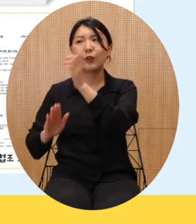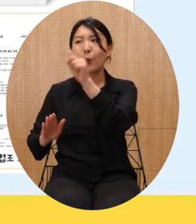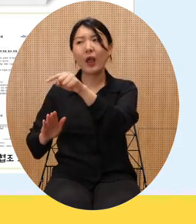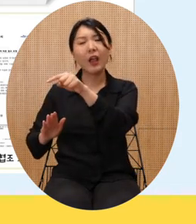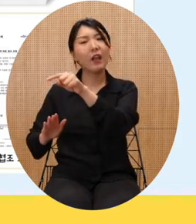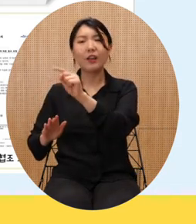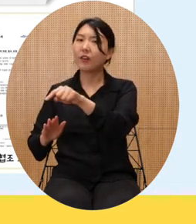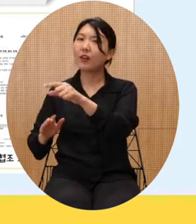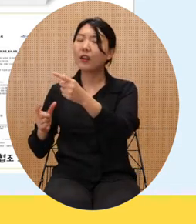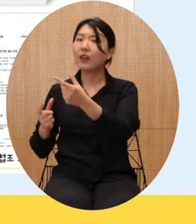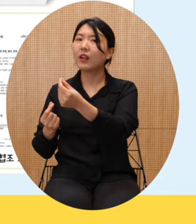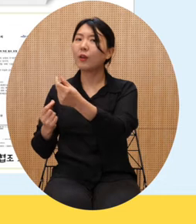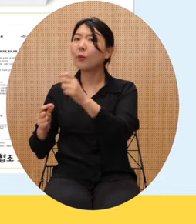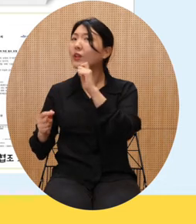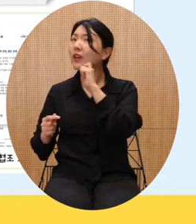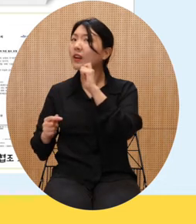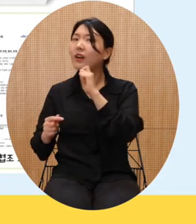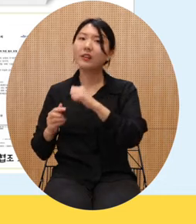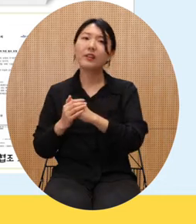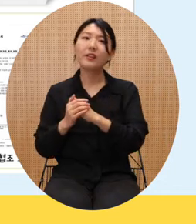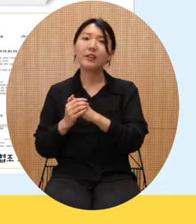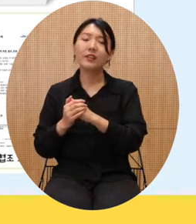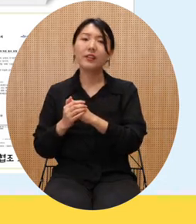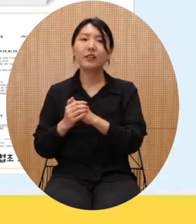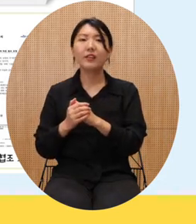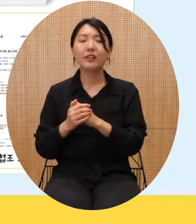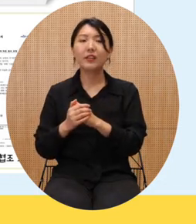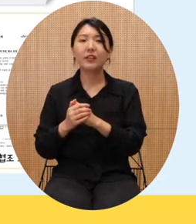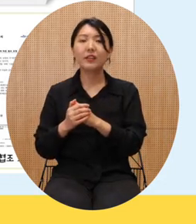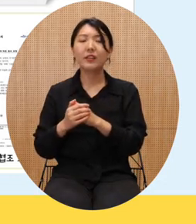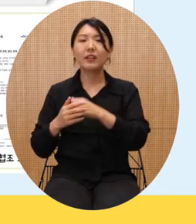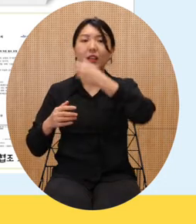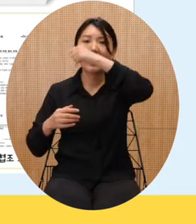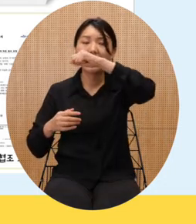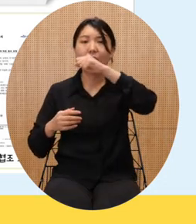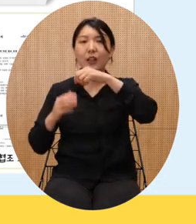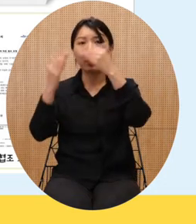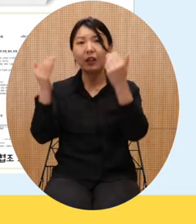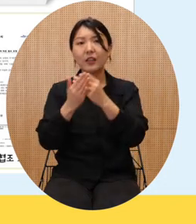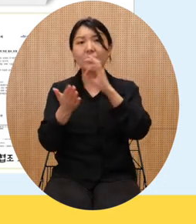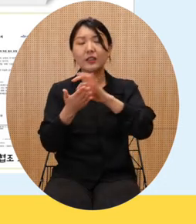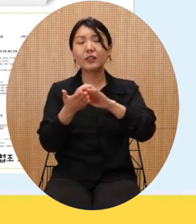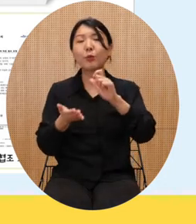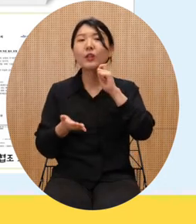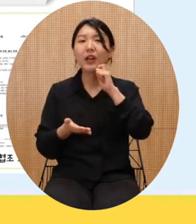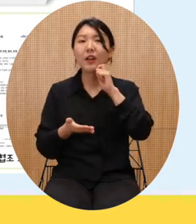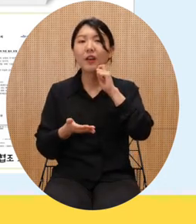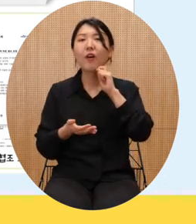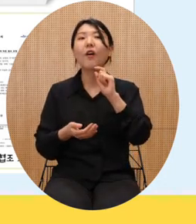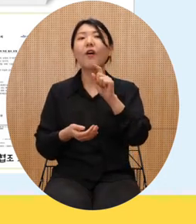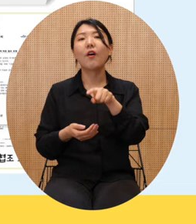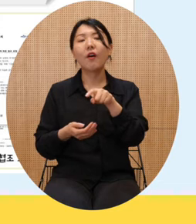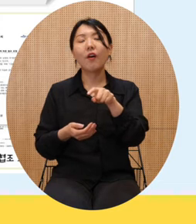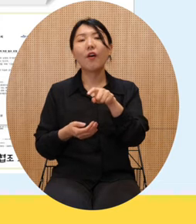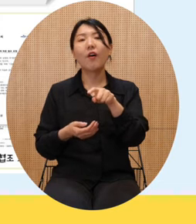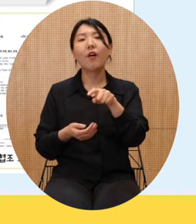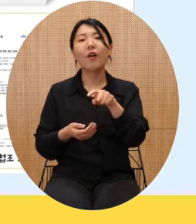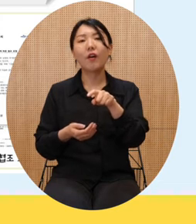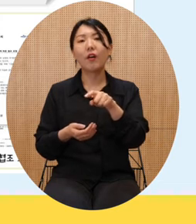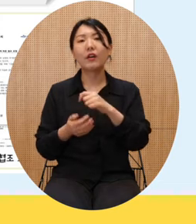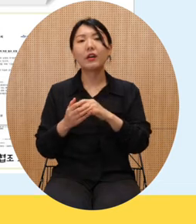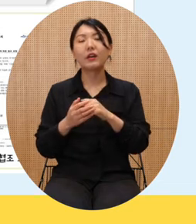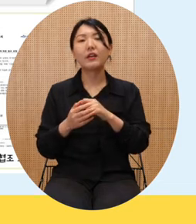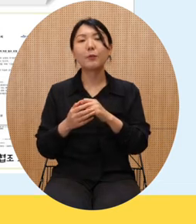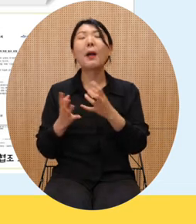하지 않을까라는 생각을 사실 좀 많이 하고, 계속 이게 문제라고, 그러니까 예산을 다 쓰지 못하는 것, 사업이 필요하다고 해서